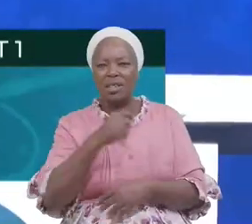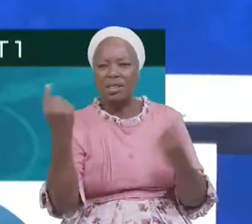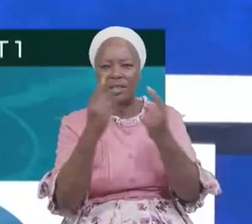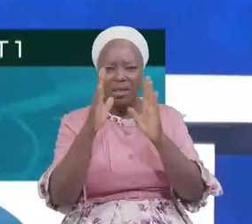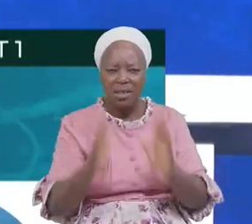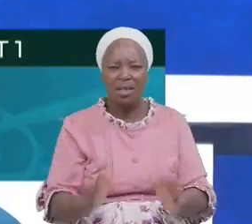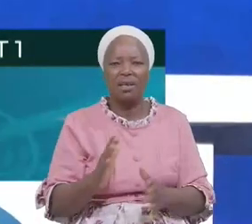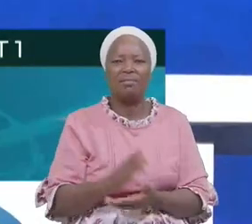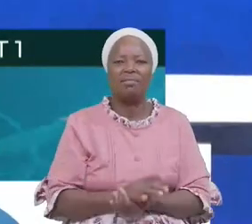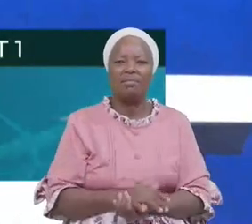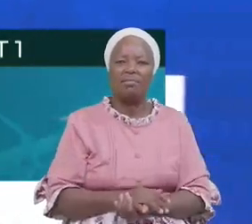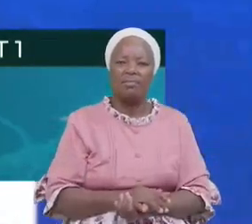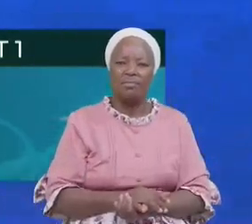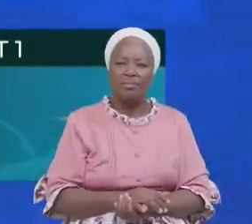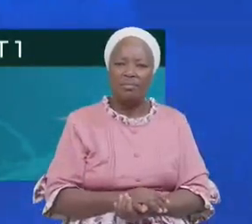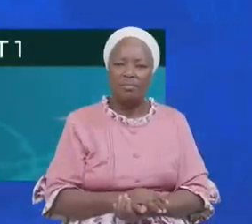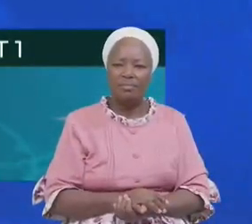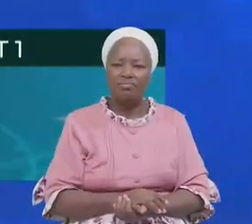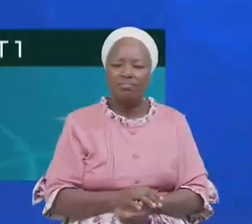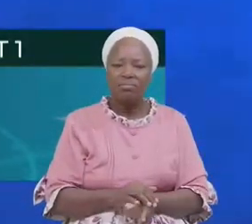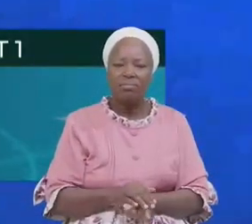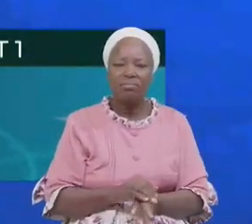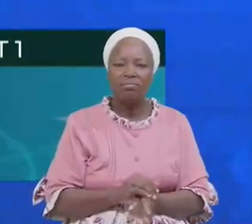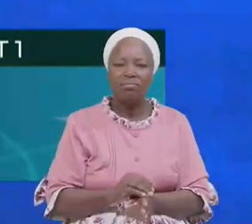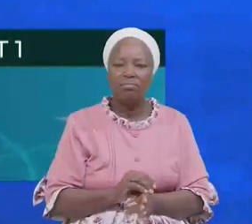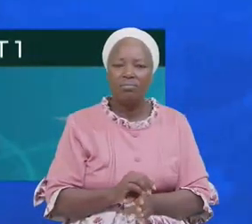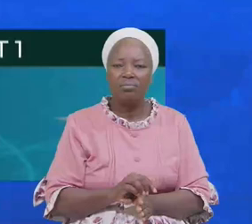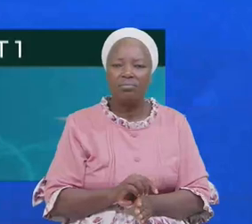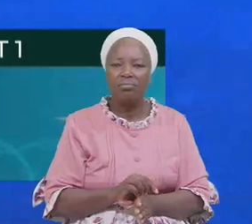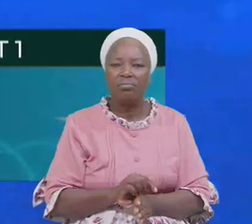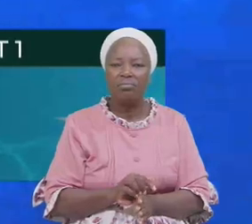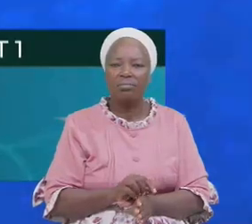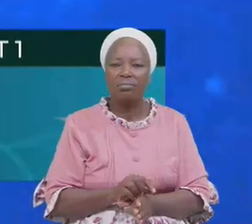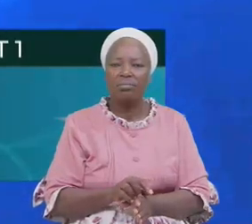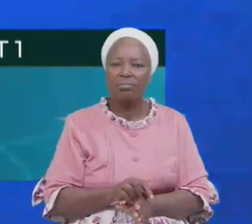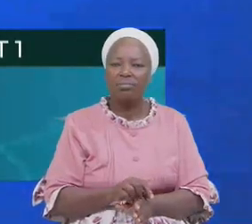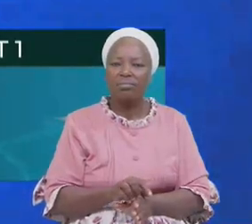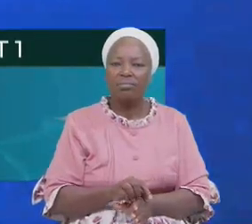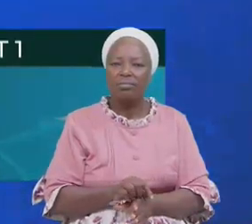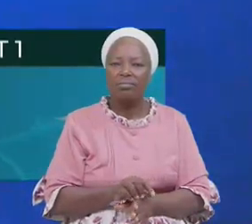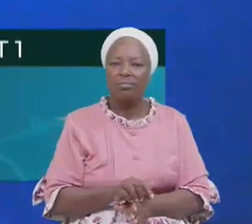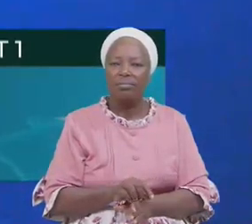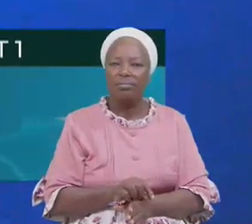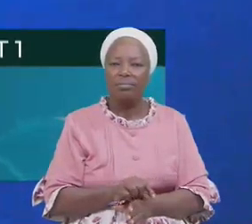Verset 7, voyant cela, tous murmuraient et disaient, il est allé loger chez un homme pécheur.